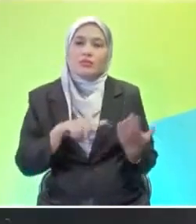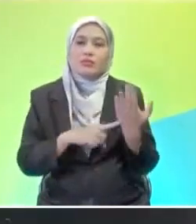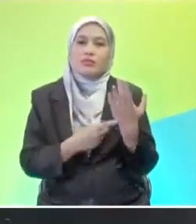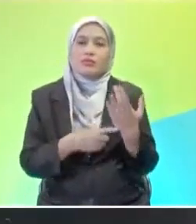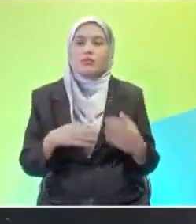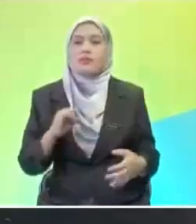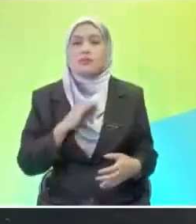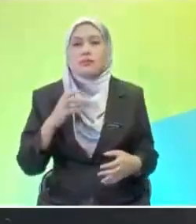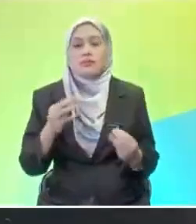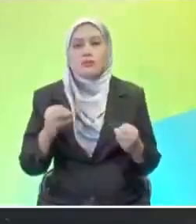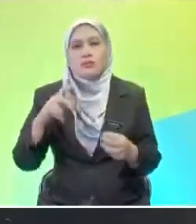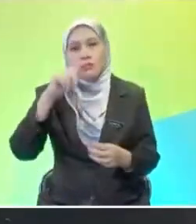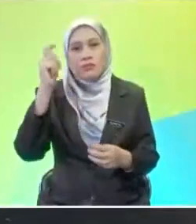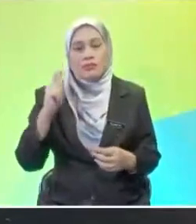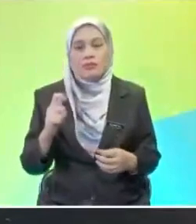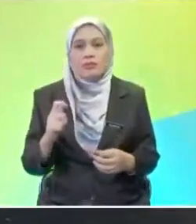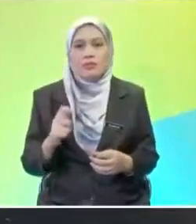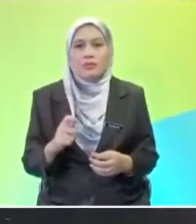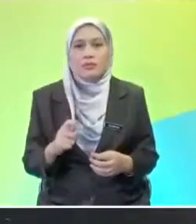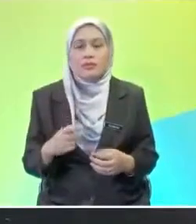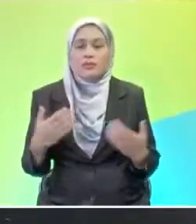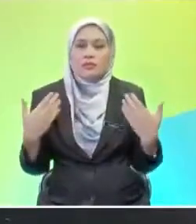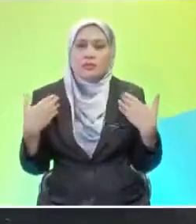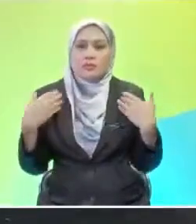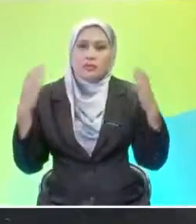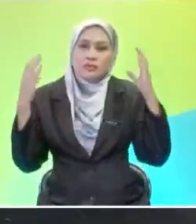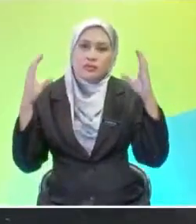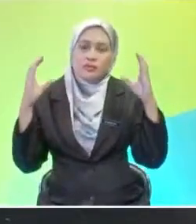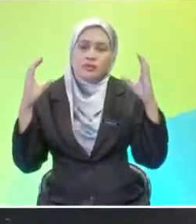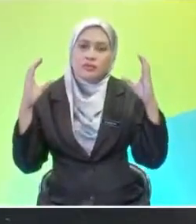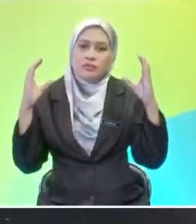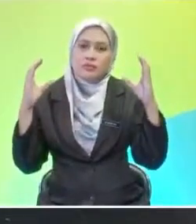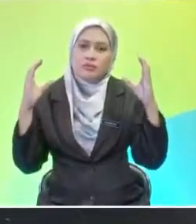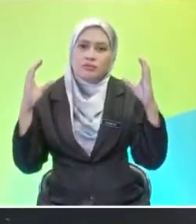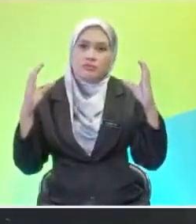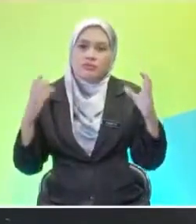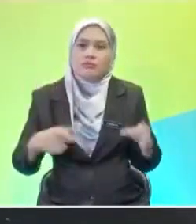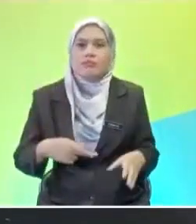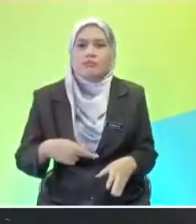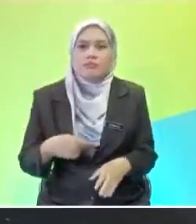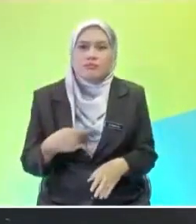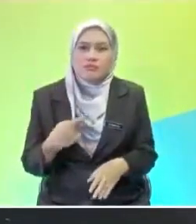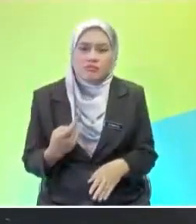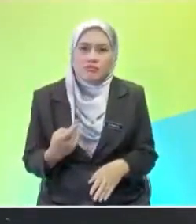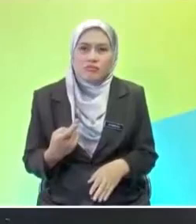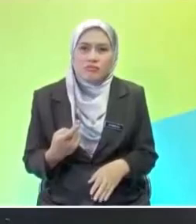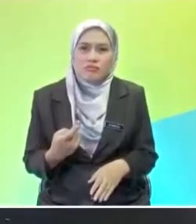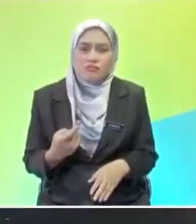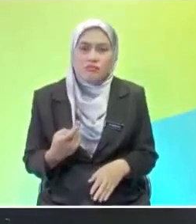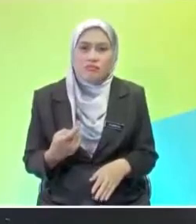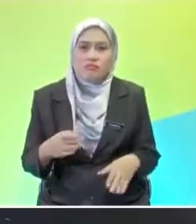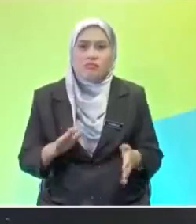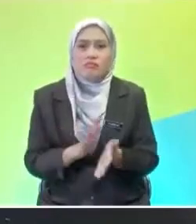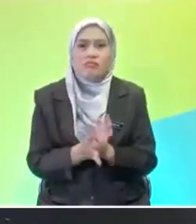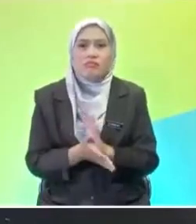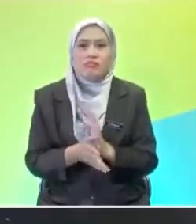Rahimah. Cikgu pernah tak zaman-zaman dulu ketika kita agak muda kan, Cikgu teringin menjadi pembaca berita ke atau macam